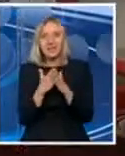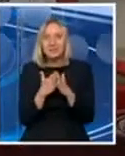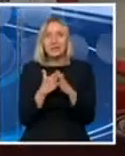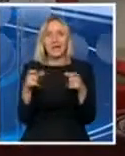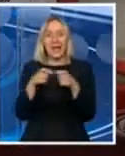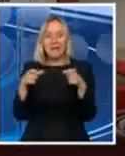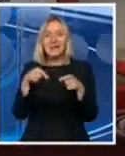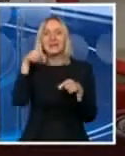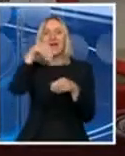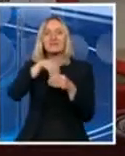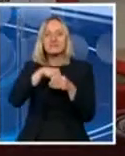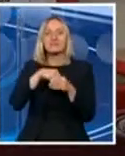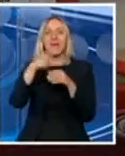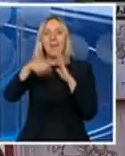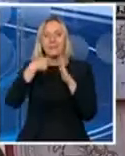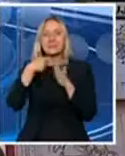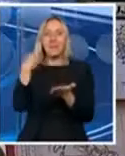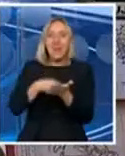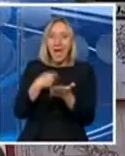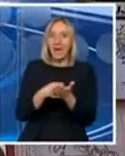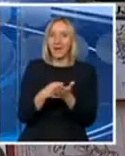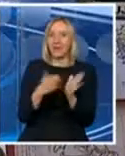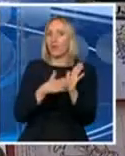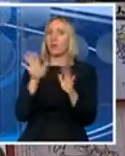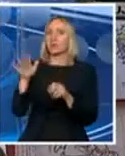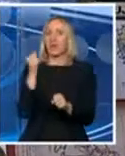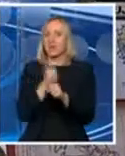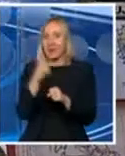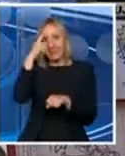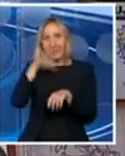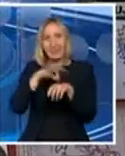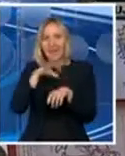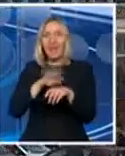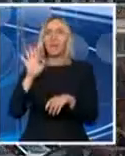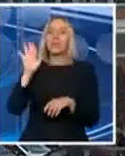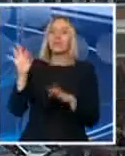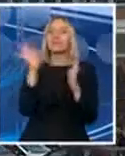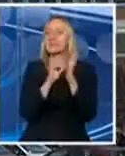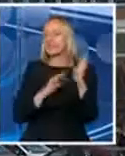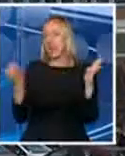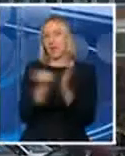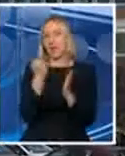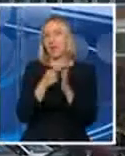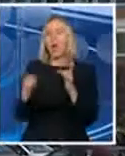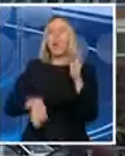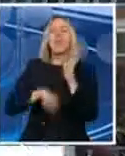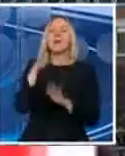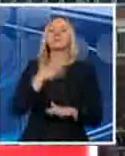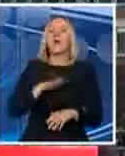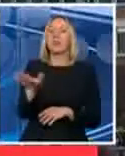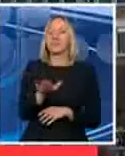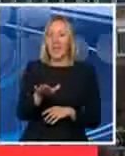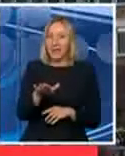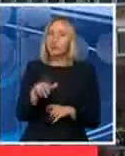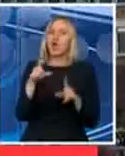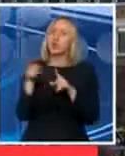emisijama, nagrade, svedoče o njenom radu, idejama i ispunjenim plemenitim ciljevima. Najviše volela decu, ali Donka je volela